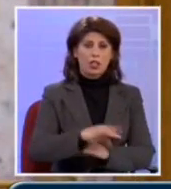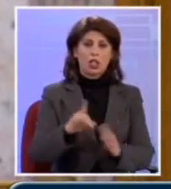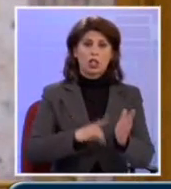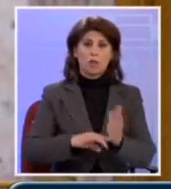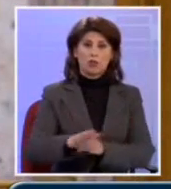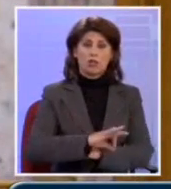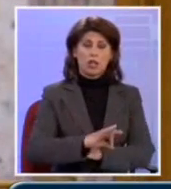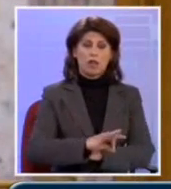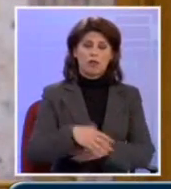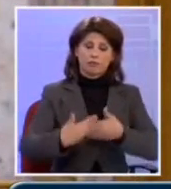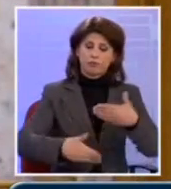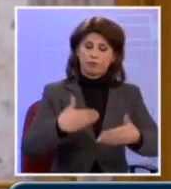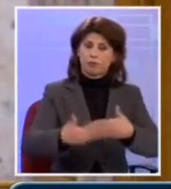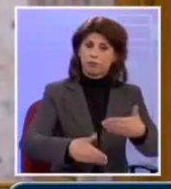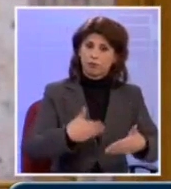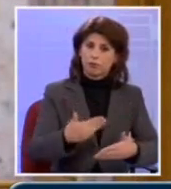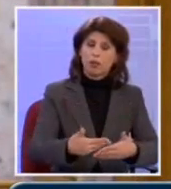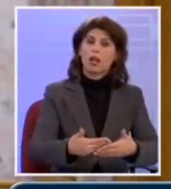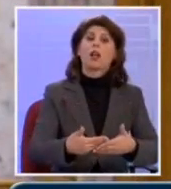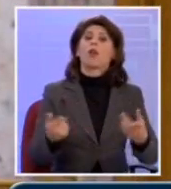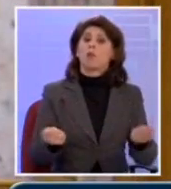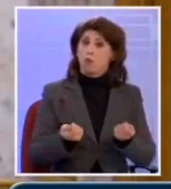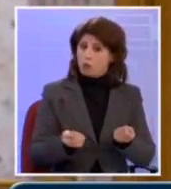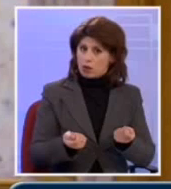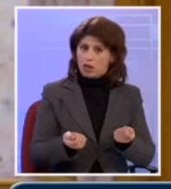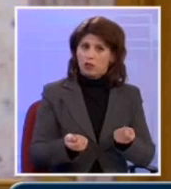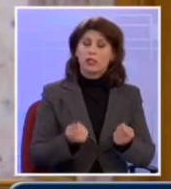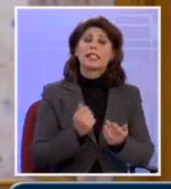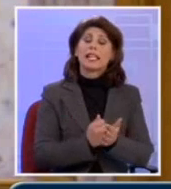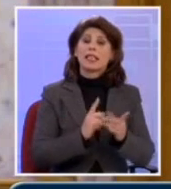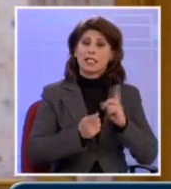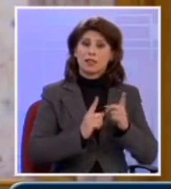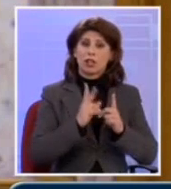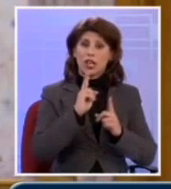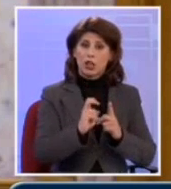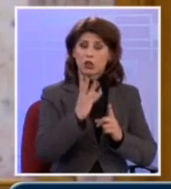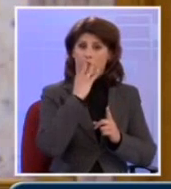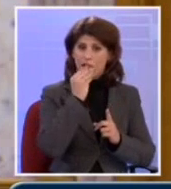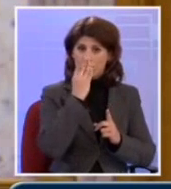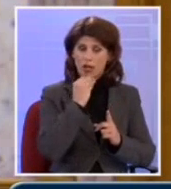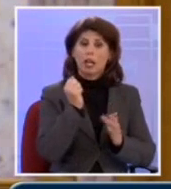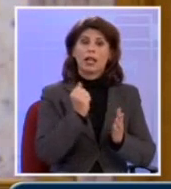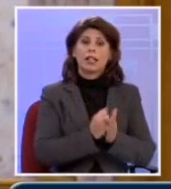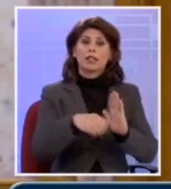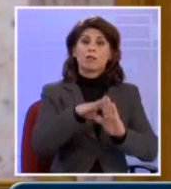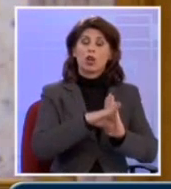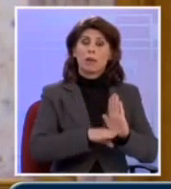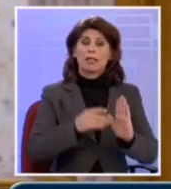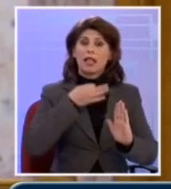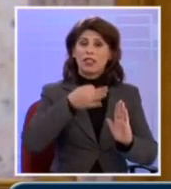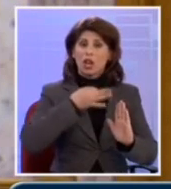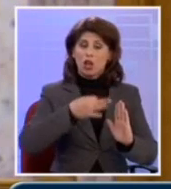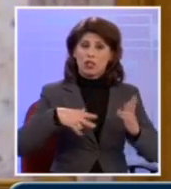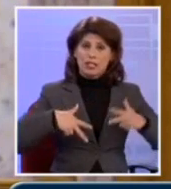Τα νομοσχέδια το ένα μετά το άλλο που υλοποιούν και την συμφωνία της 20ης Φλεβάρη και τις προγραμματικές δηλώσεις